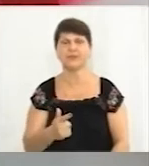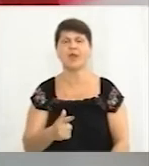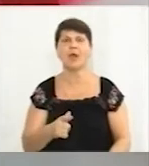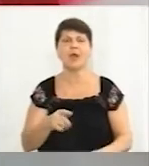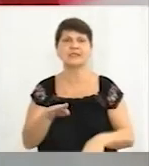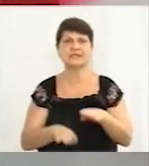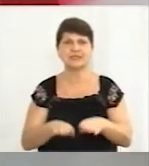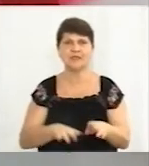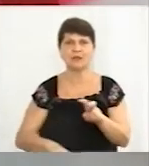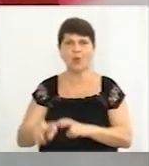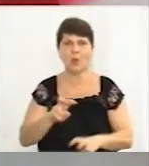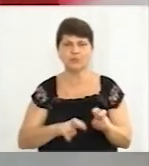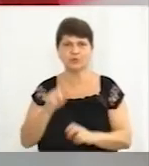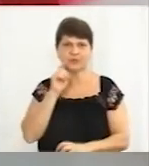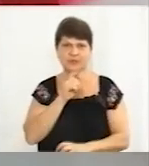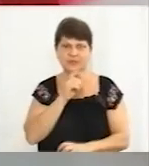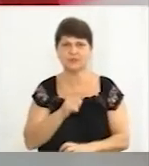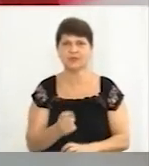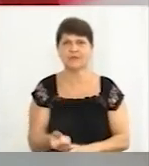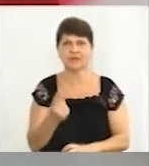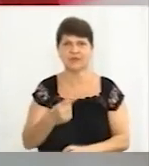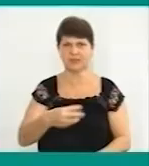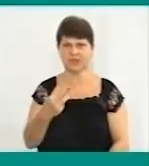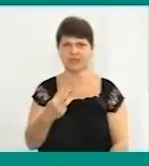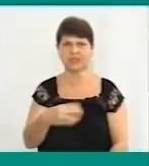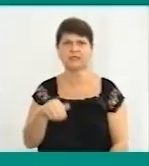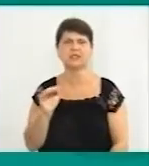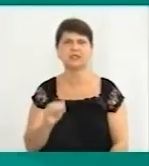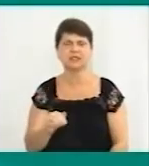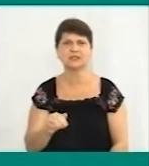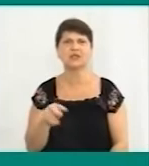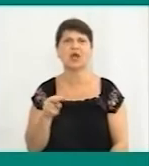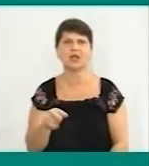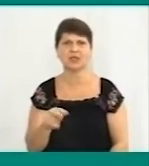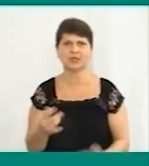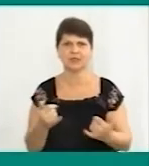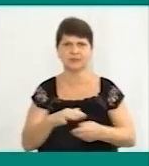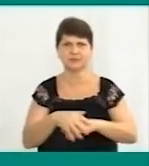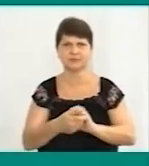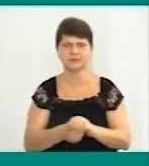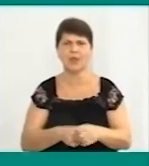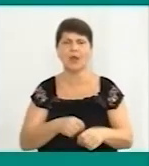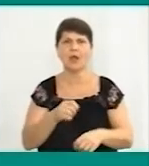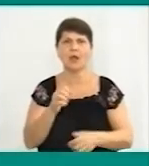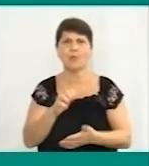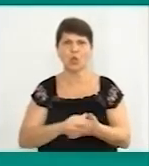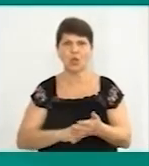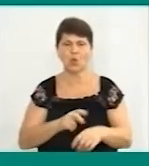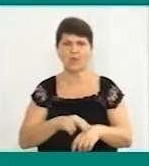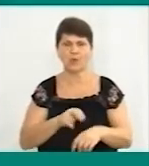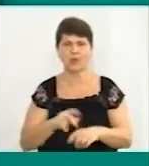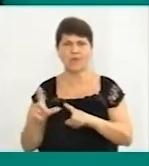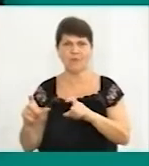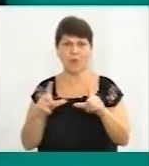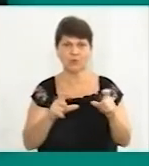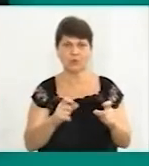в одному з районів Вінниччини, де й виявили майже 30 тисяч літрів антисептику, проводила податкова поліція. Ці фото